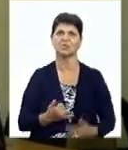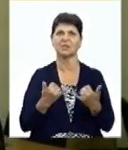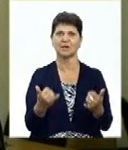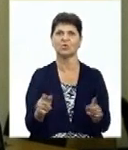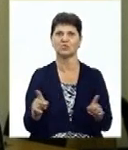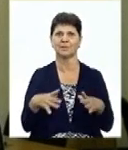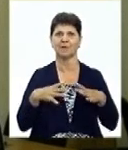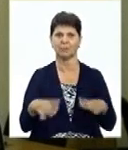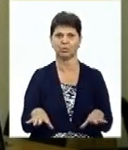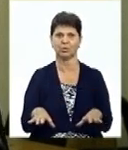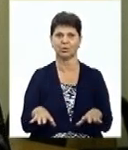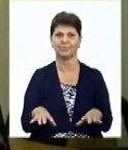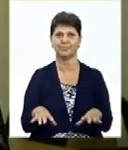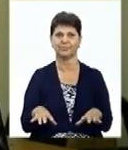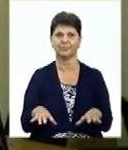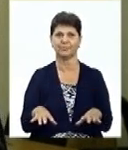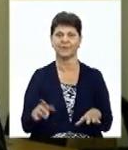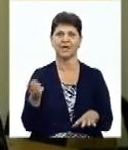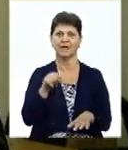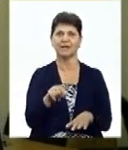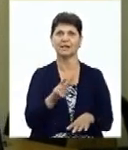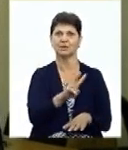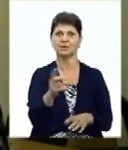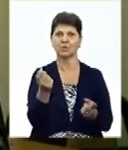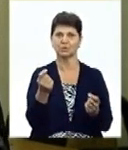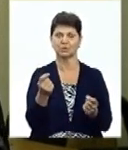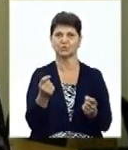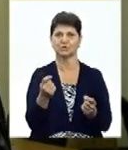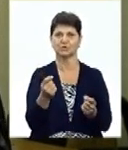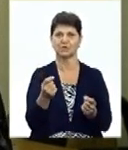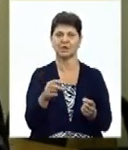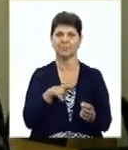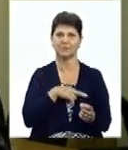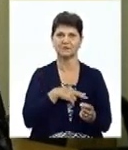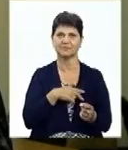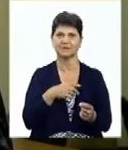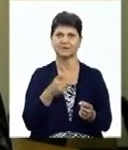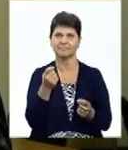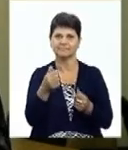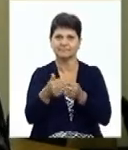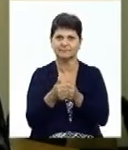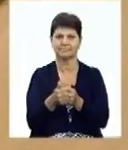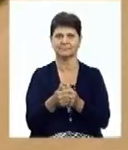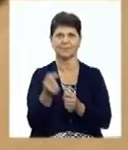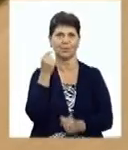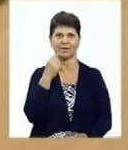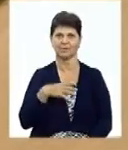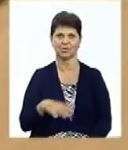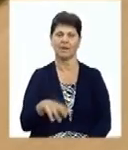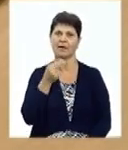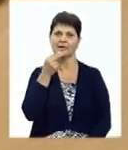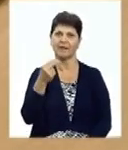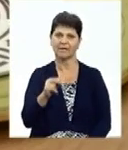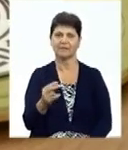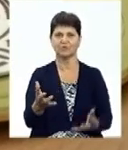не було тим, хто трошечки-трошечки не дотягнув до призової трійки, як кажуть, образливо. Найкращі